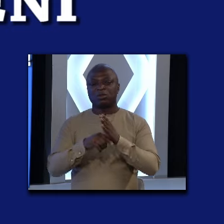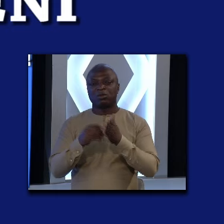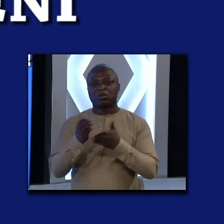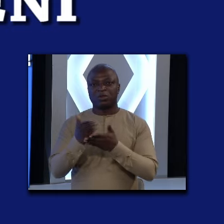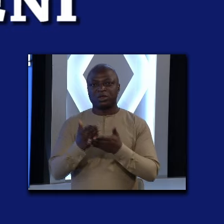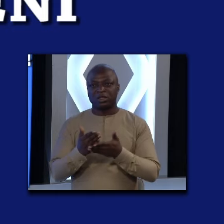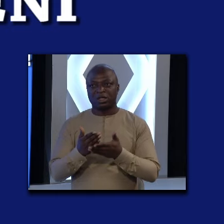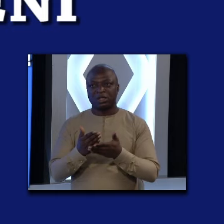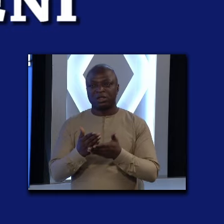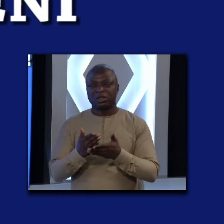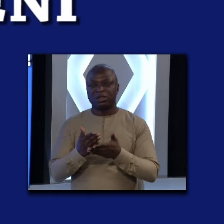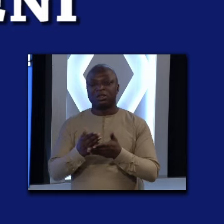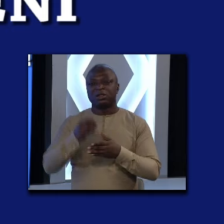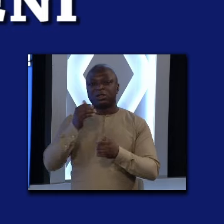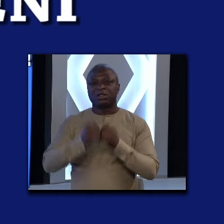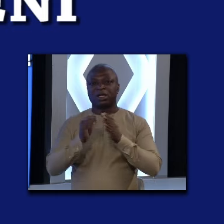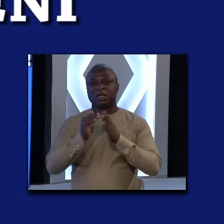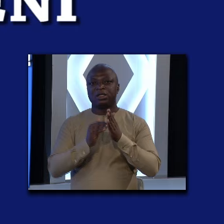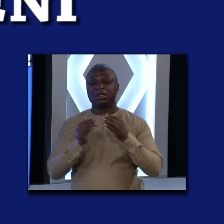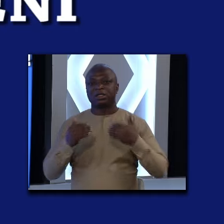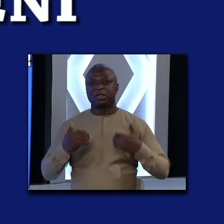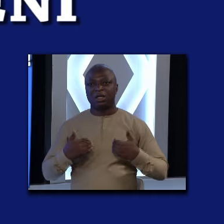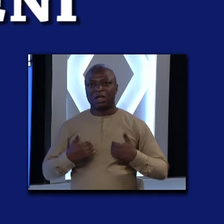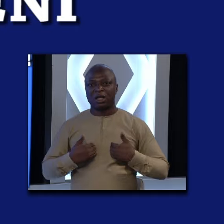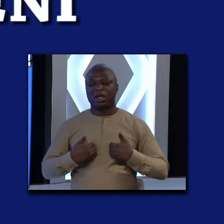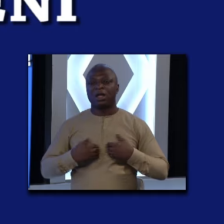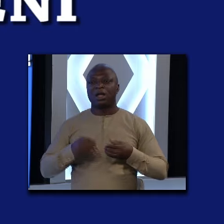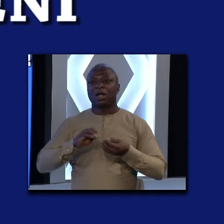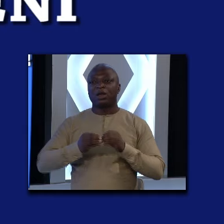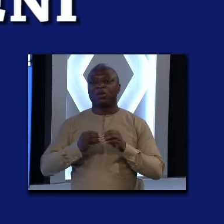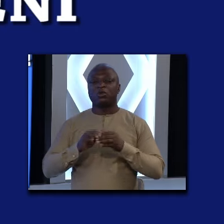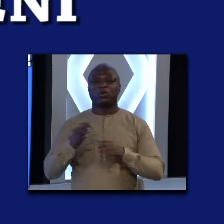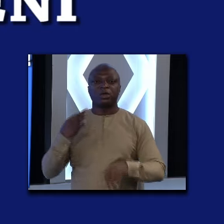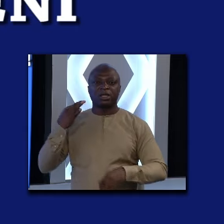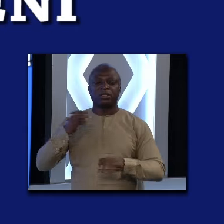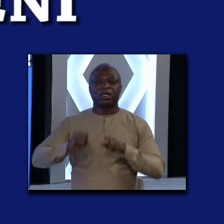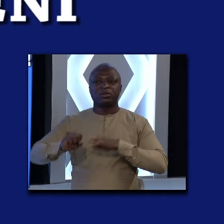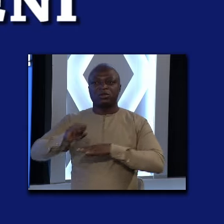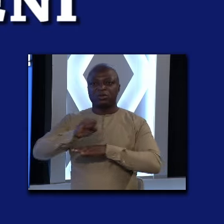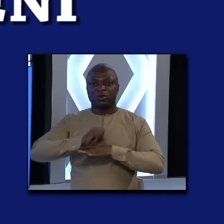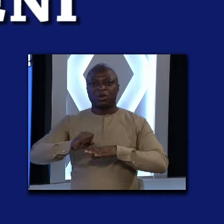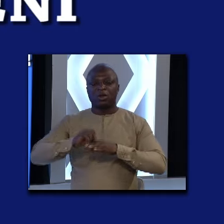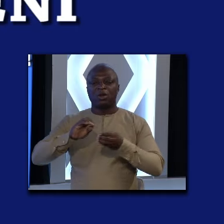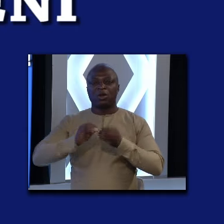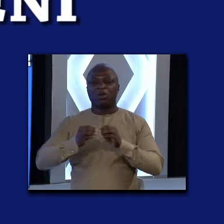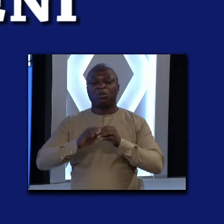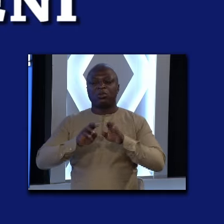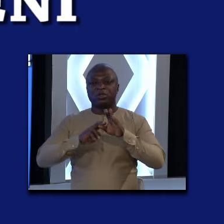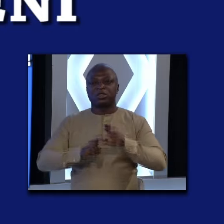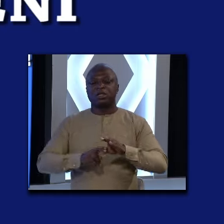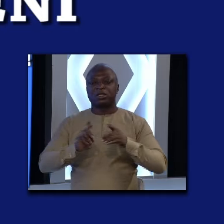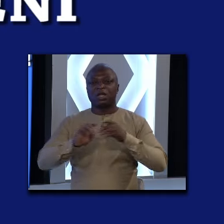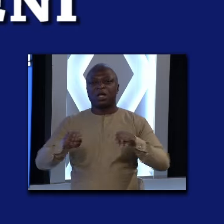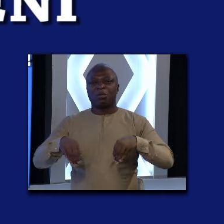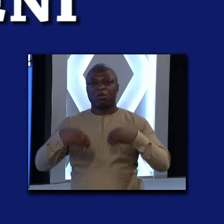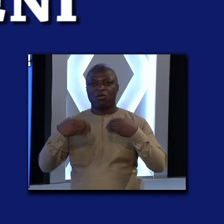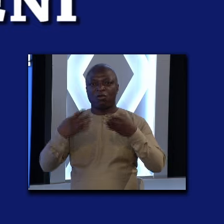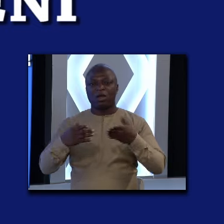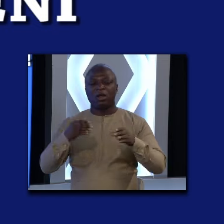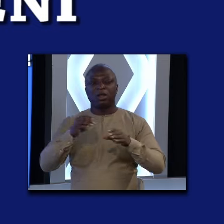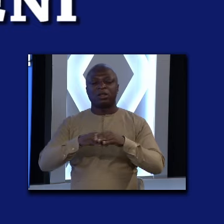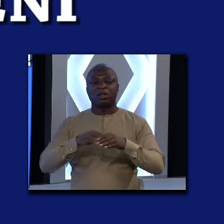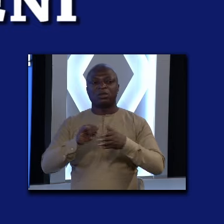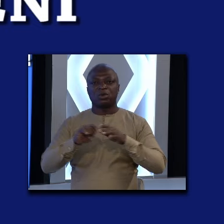proportionnelle. Chaque liste comporte un nombre de candidats supérieur au nombre de sièges à pourvoir dans